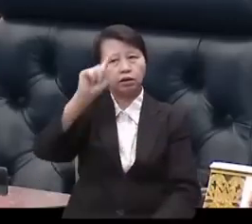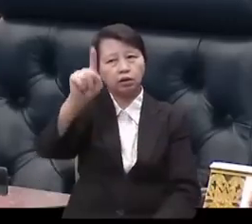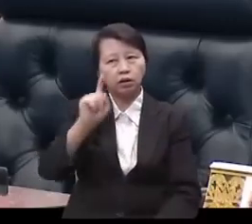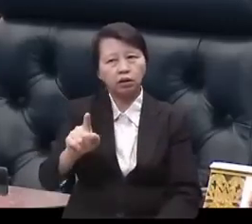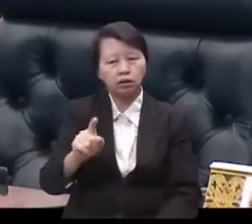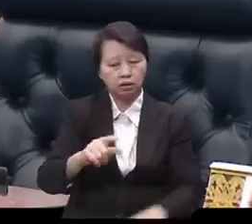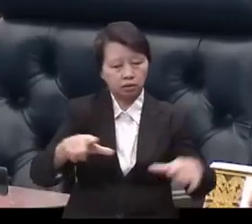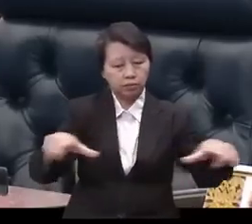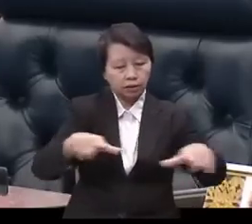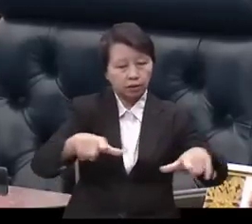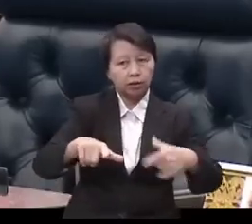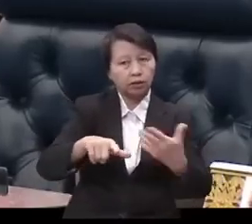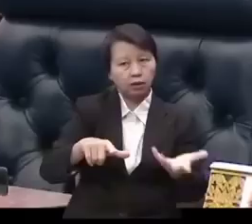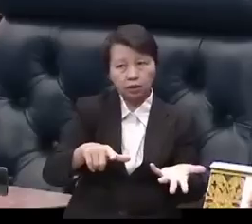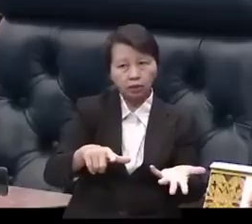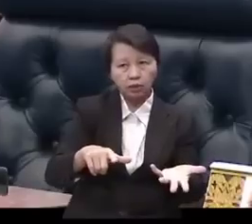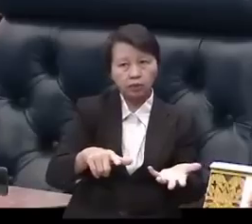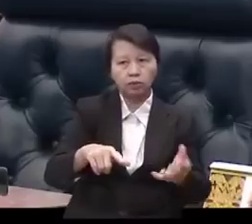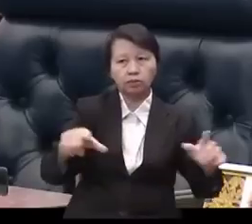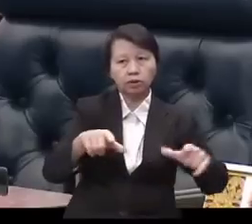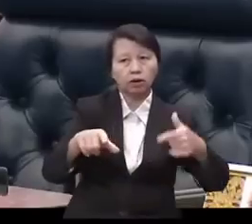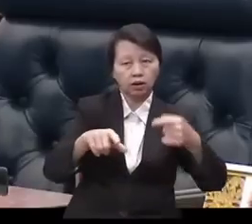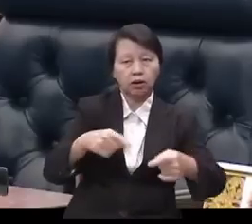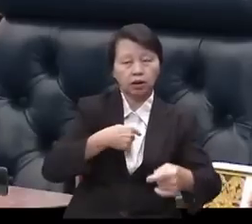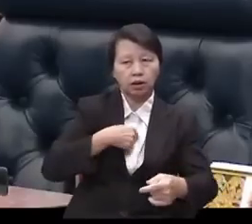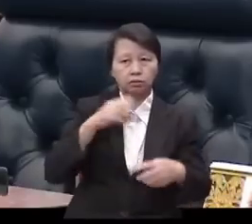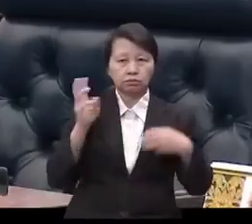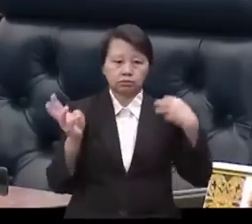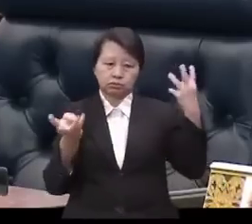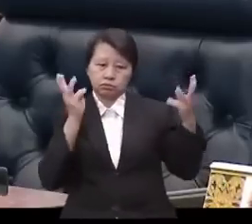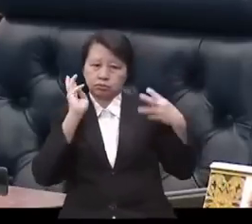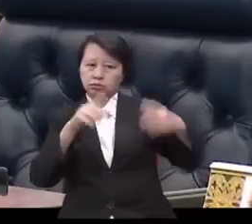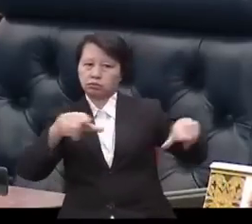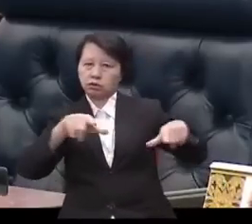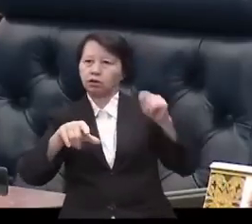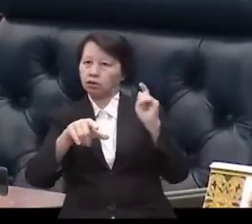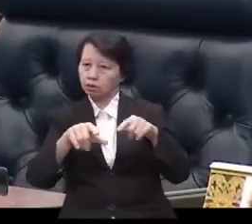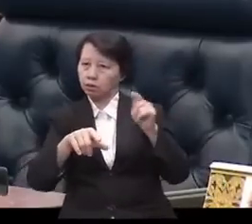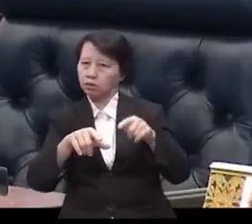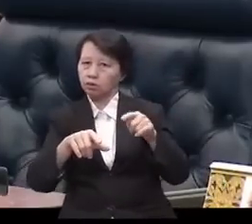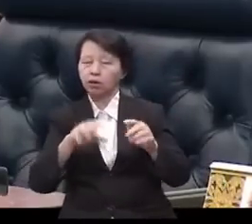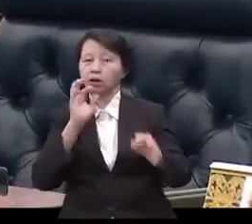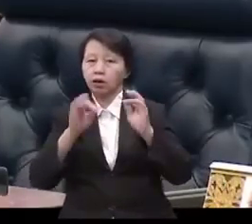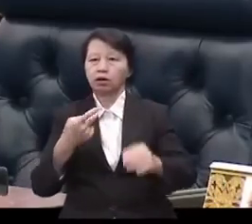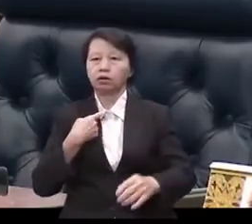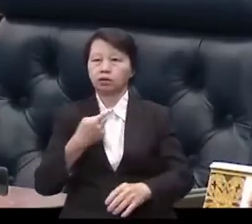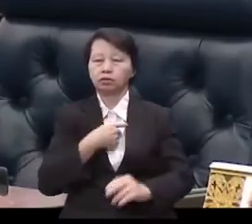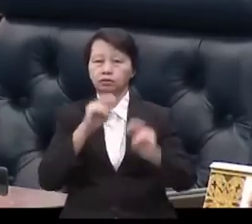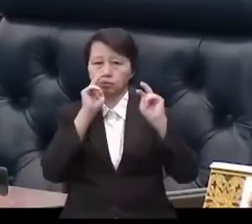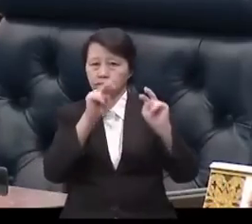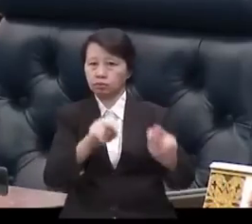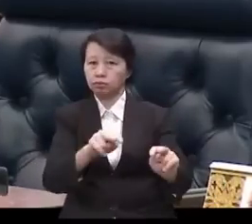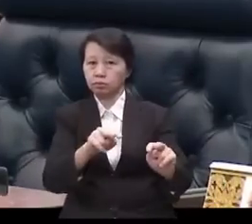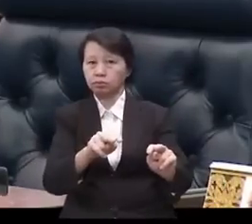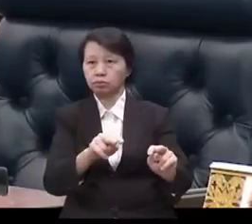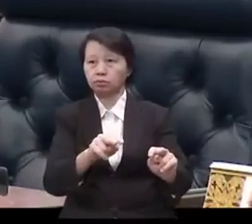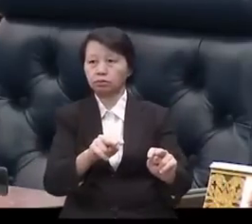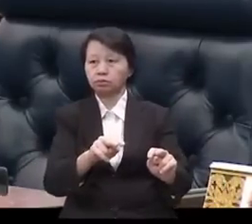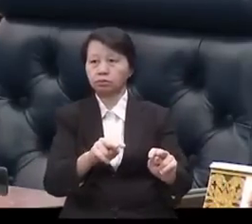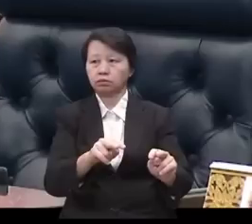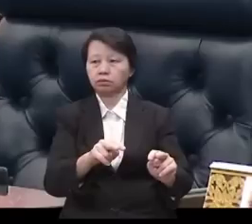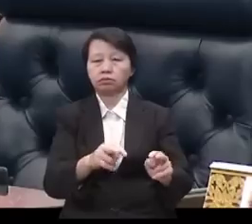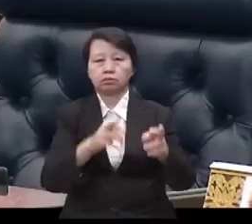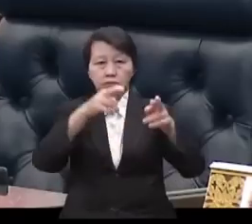segi pelaksanaan dia, ya, ini yang saya kebimbangan. Pelaksanaan kalau kita lihat,